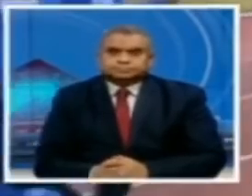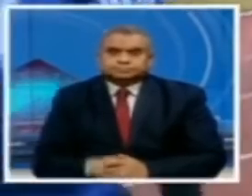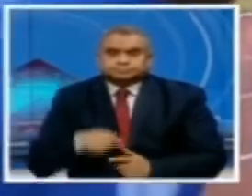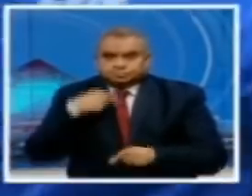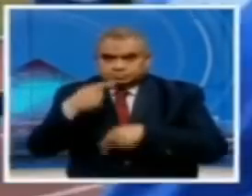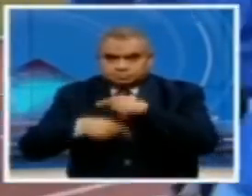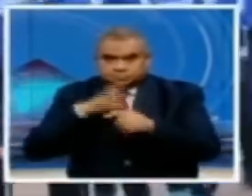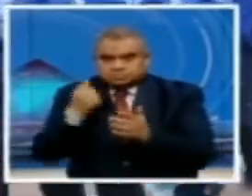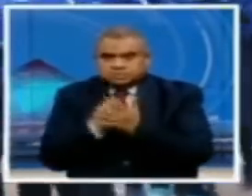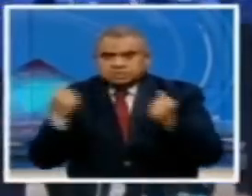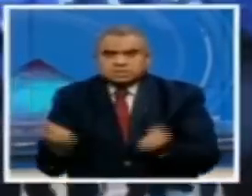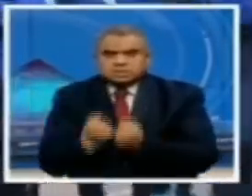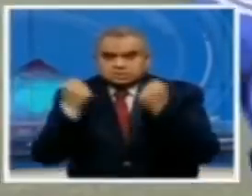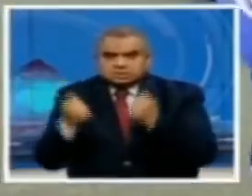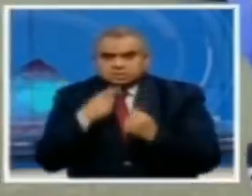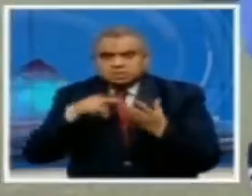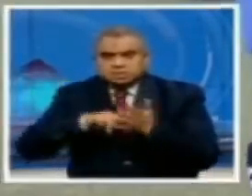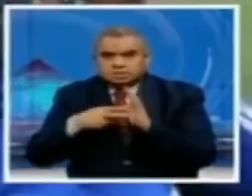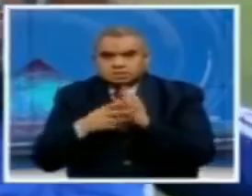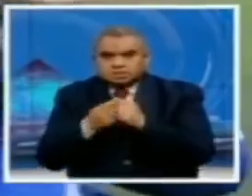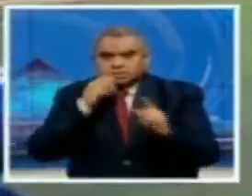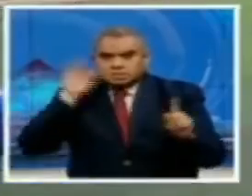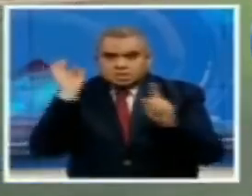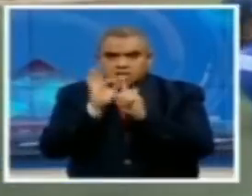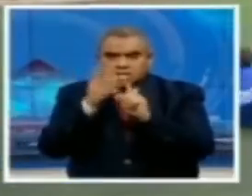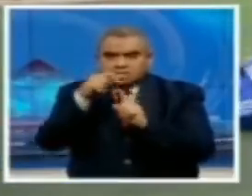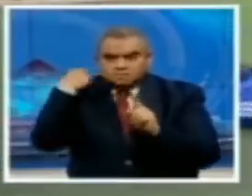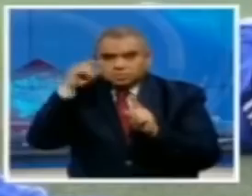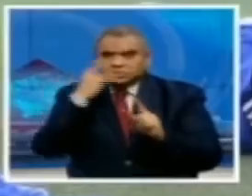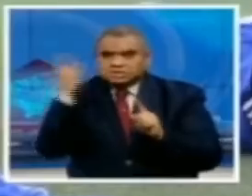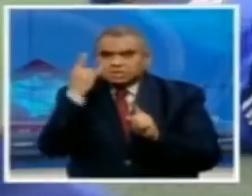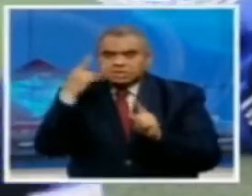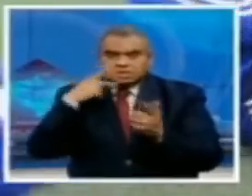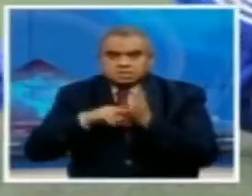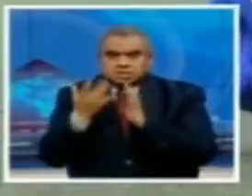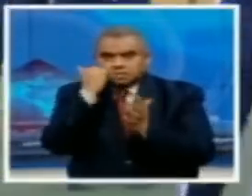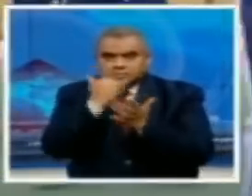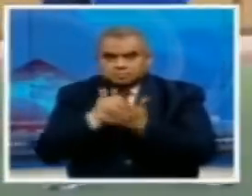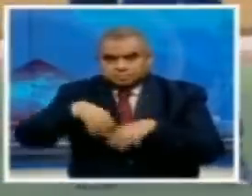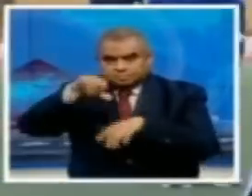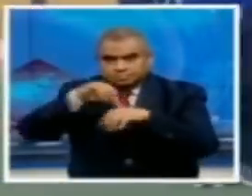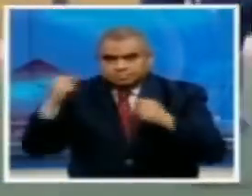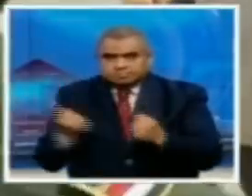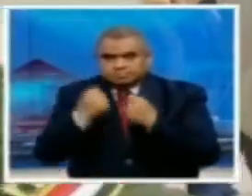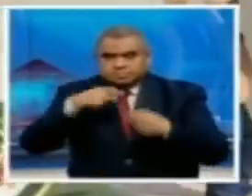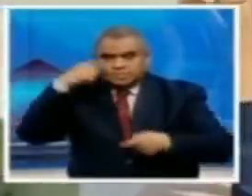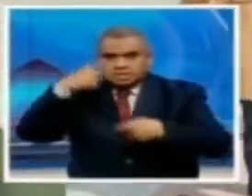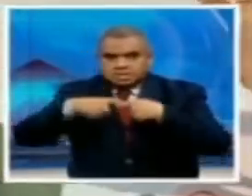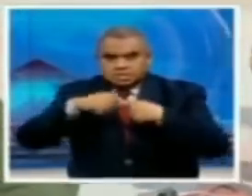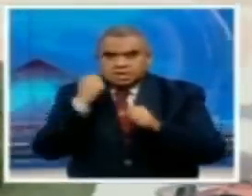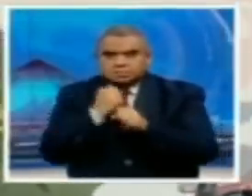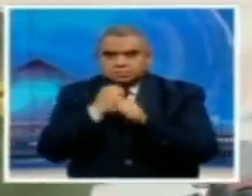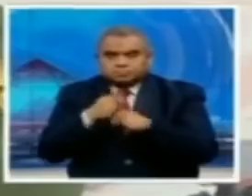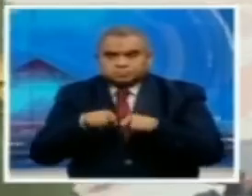وتأتي هذه الدورات اتساقا مع أهداف واستراتيجية وزارة الداخلية التي ترتكز على تدعيم أواصر التعاون الأمني مع